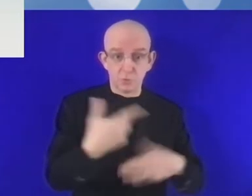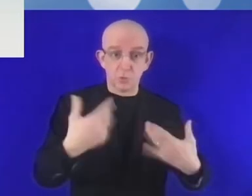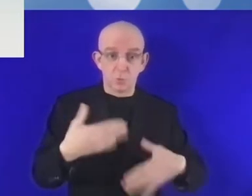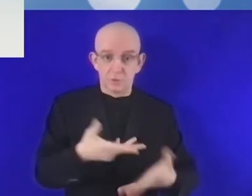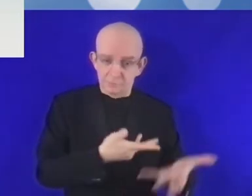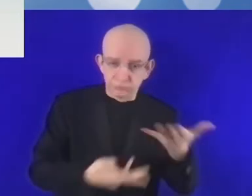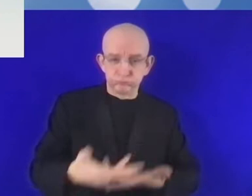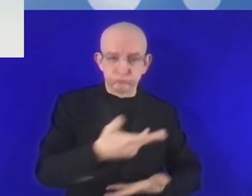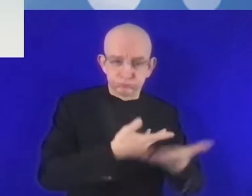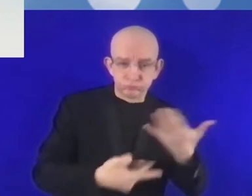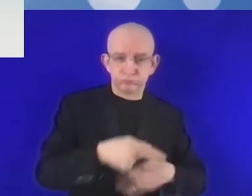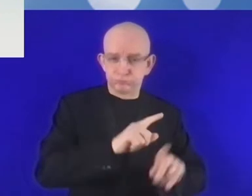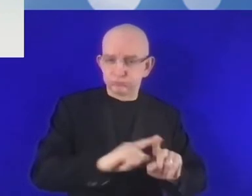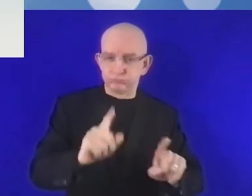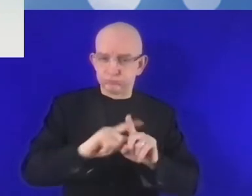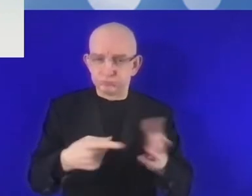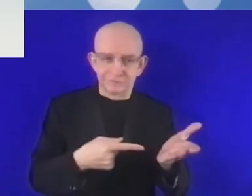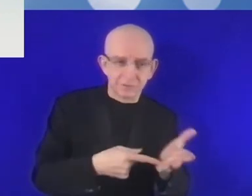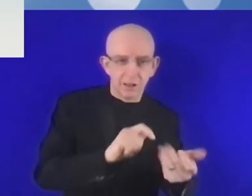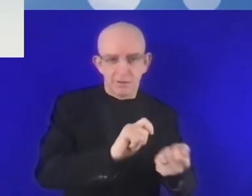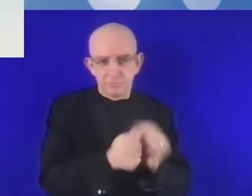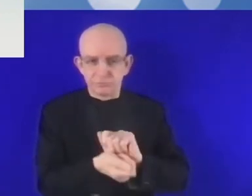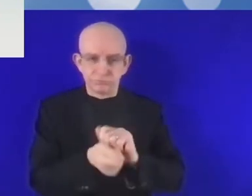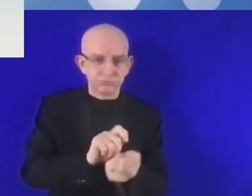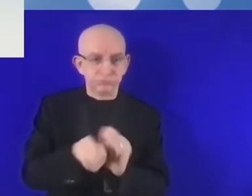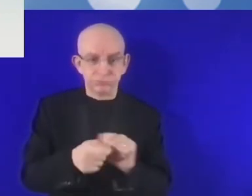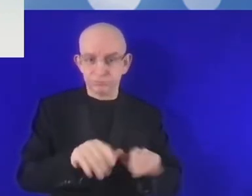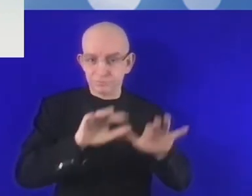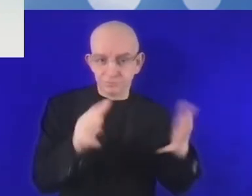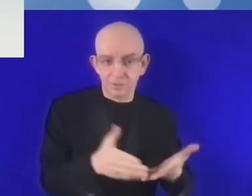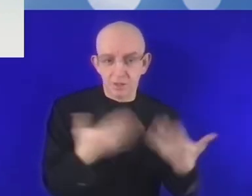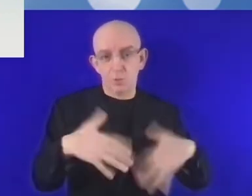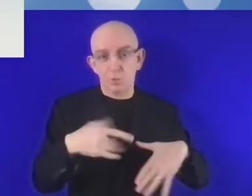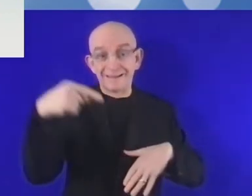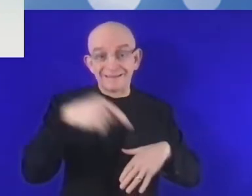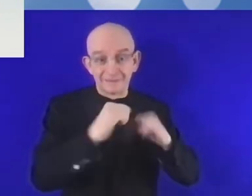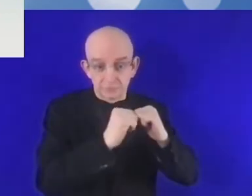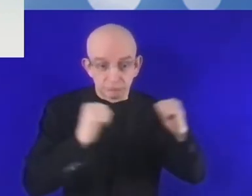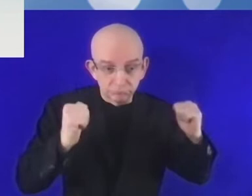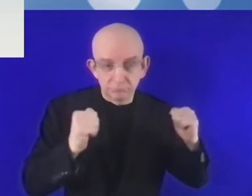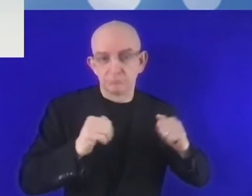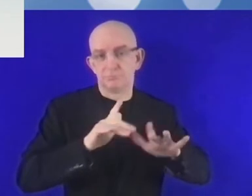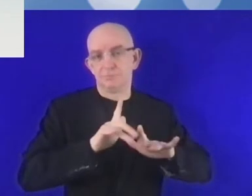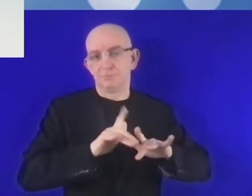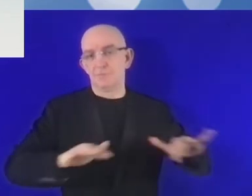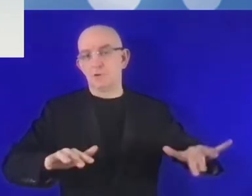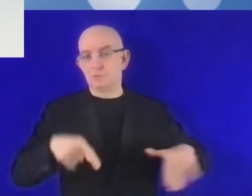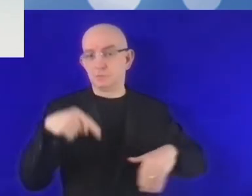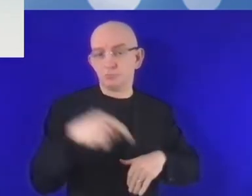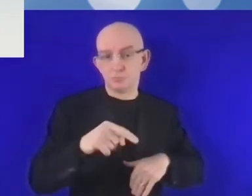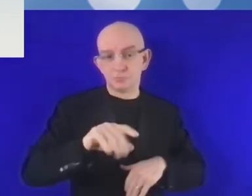30 سنة يتميز بانفتاحه على المباحثات والحوارات والنقاش. نحن